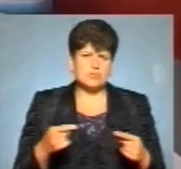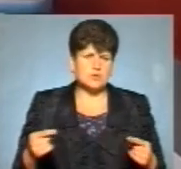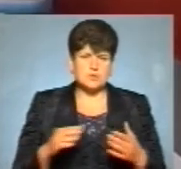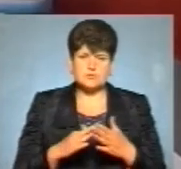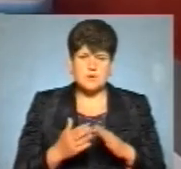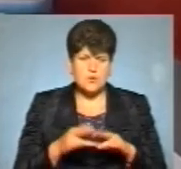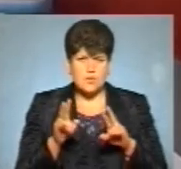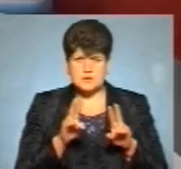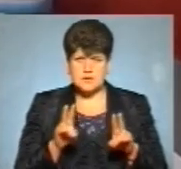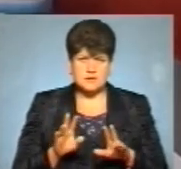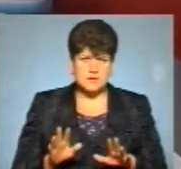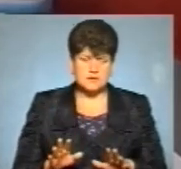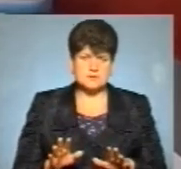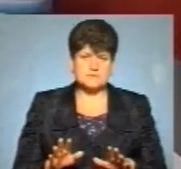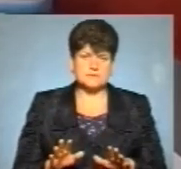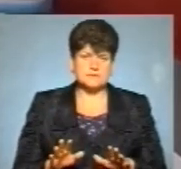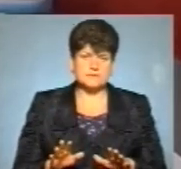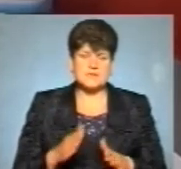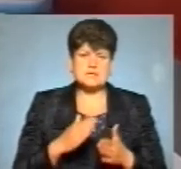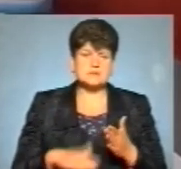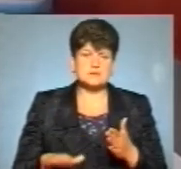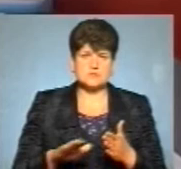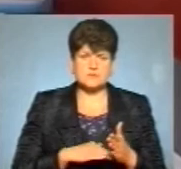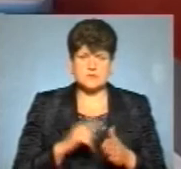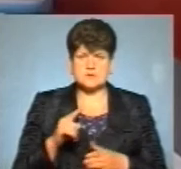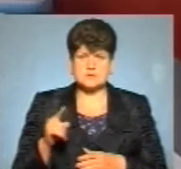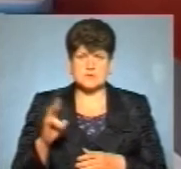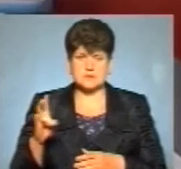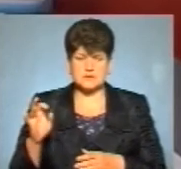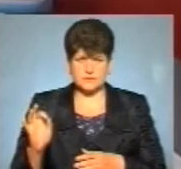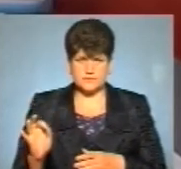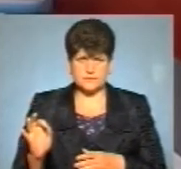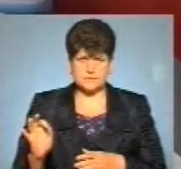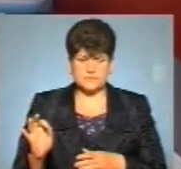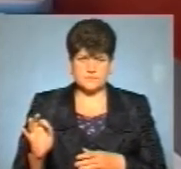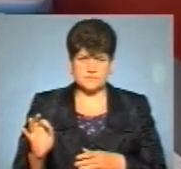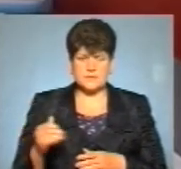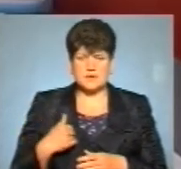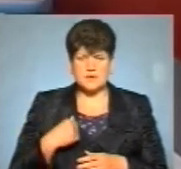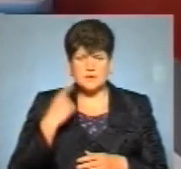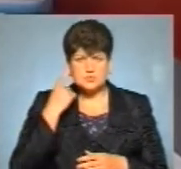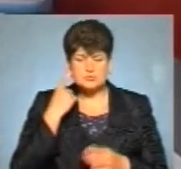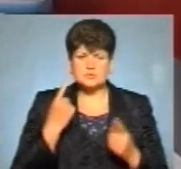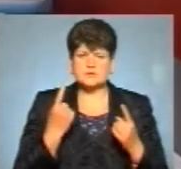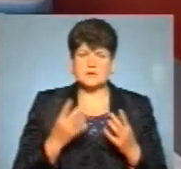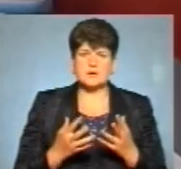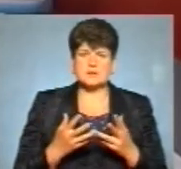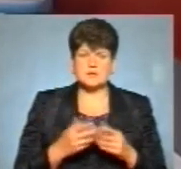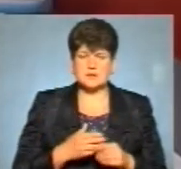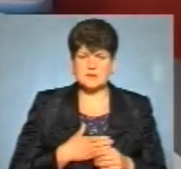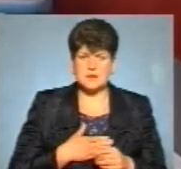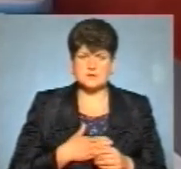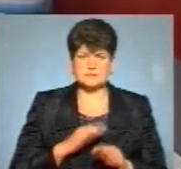обставинах розглядатимуть скасування зовнішнього незалежного оцінювання, я думаю, що велика кількість